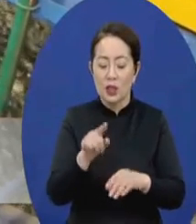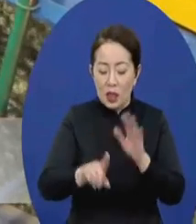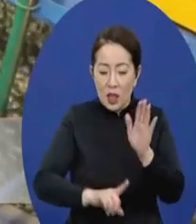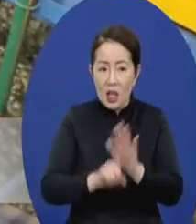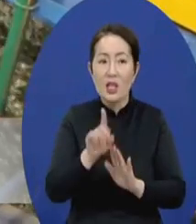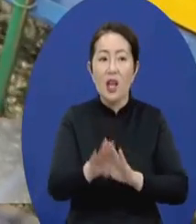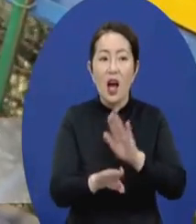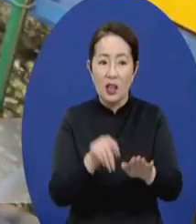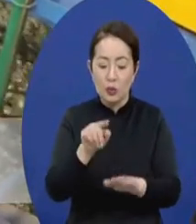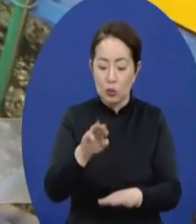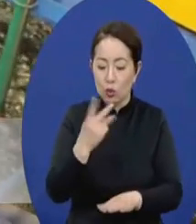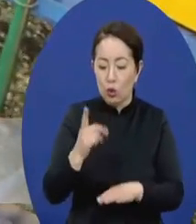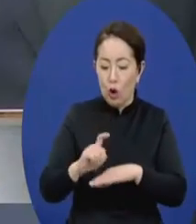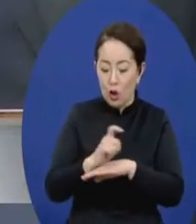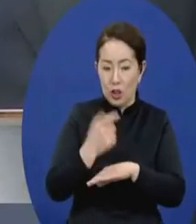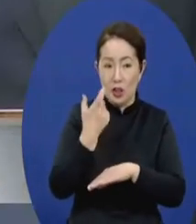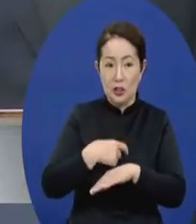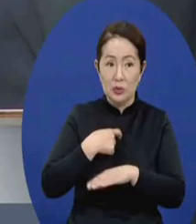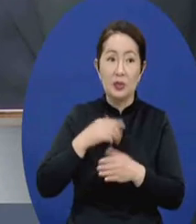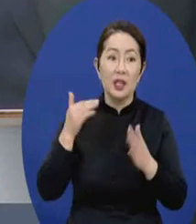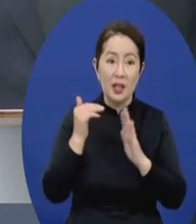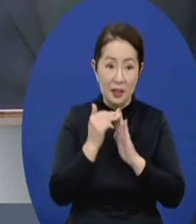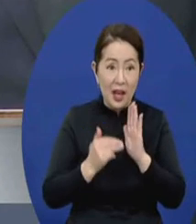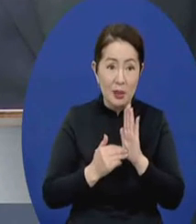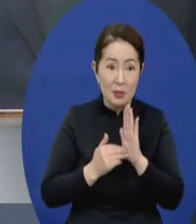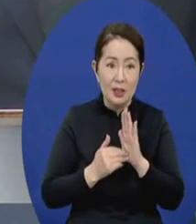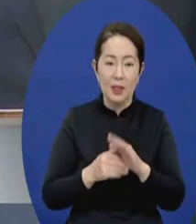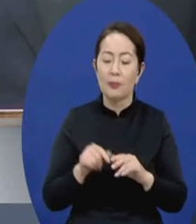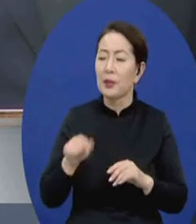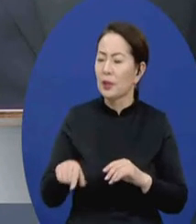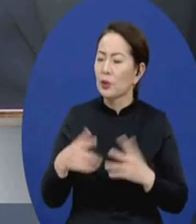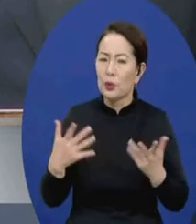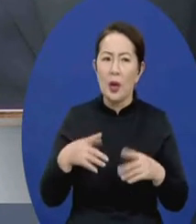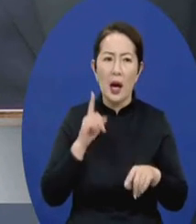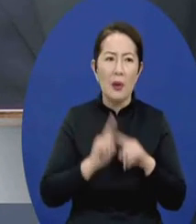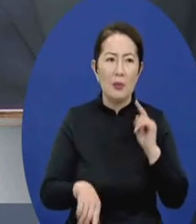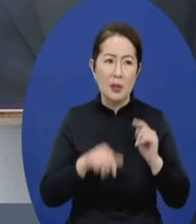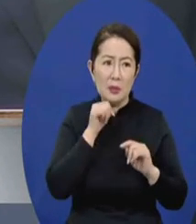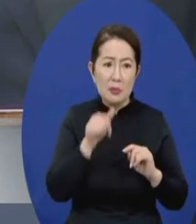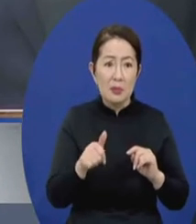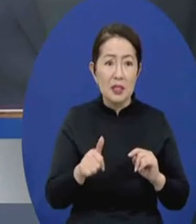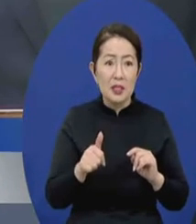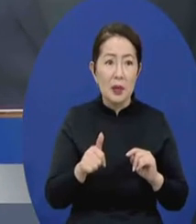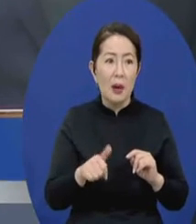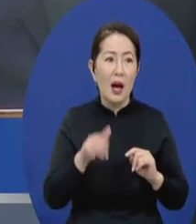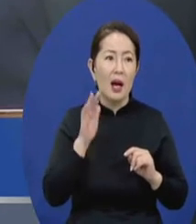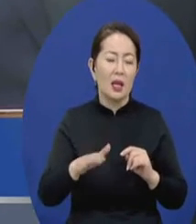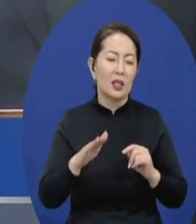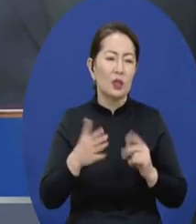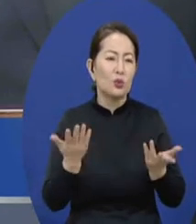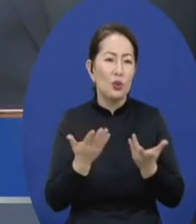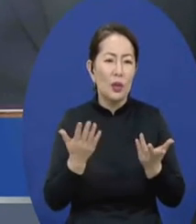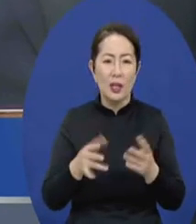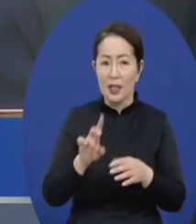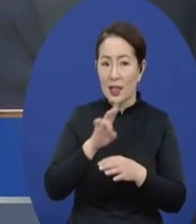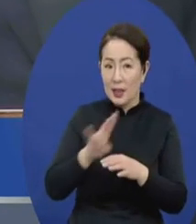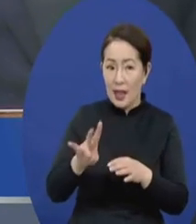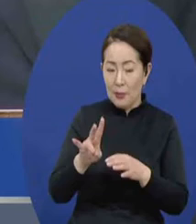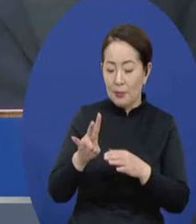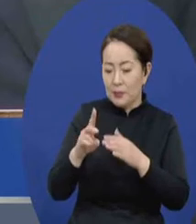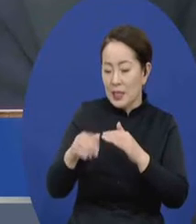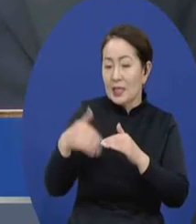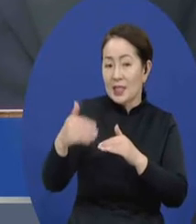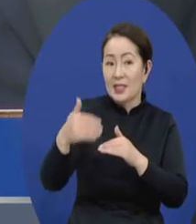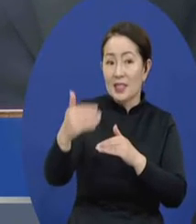хурлын төр хорооны гишүүд тайлбарлаж байна. Ер нь бол амаргүй зүйл. Энд чинь бол нам дамжсан улс төр бизнесийн